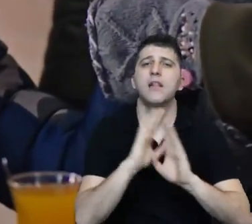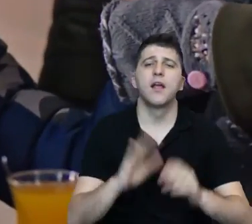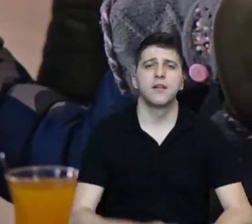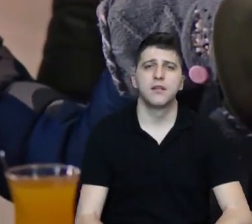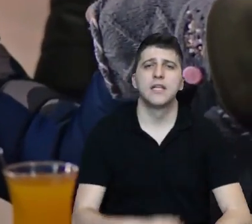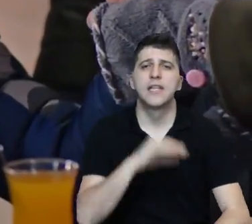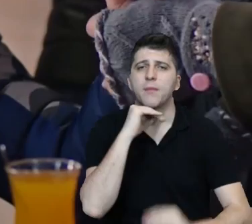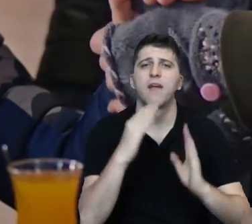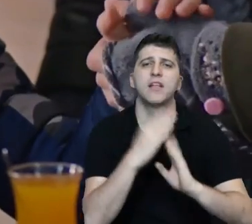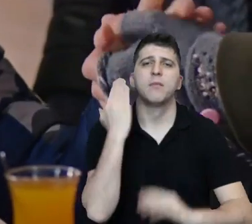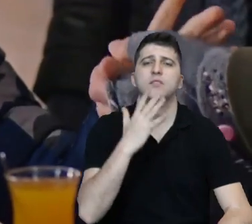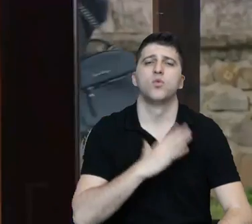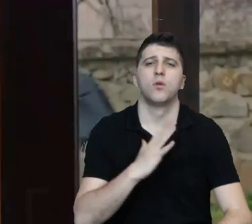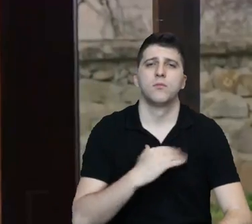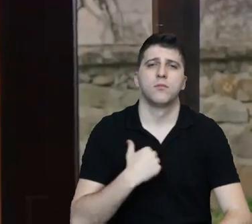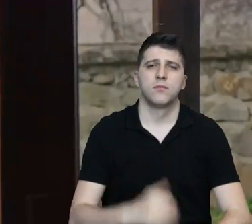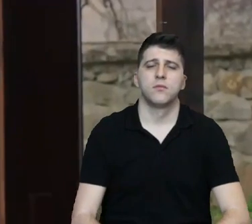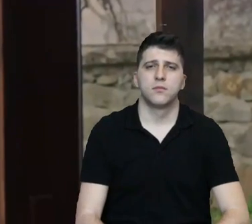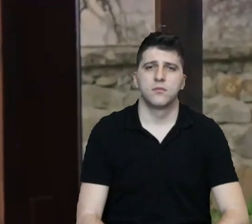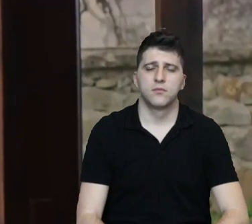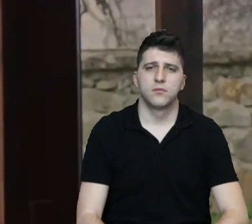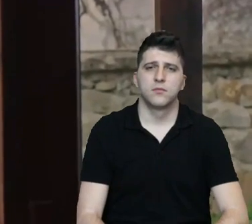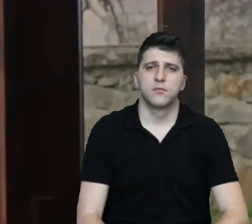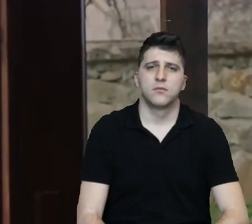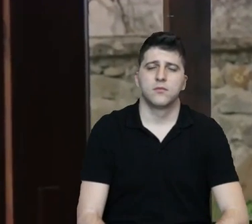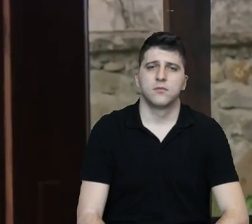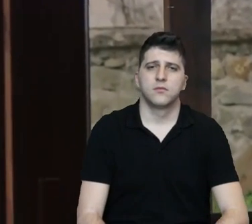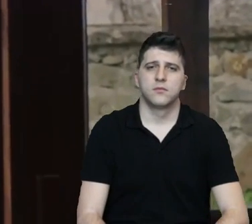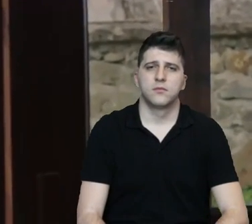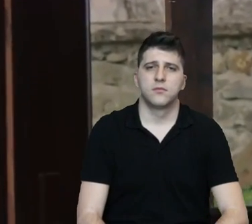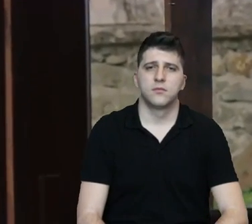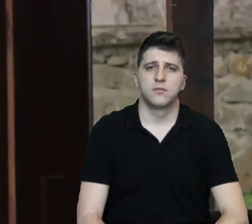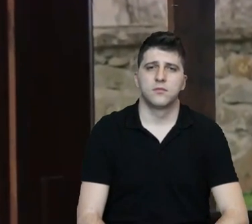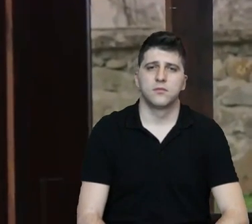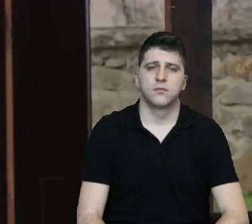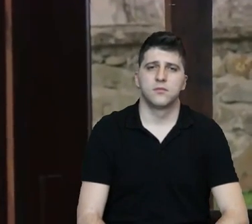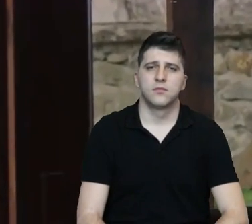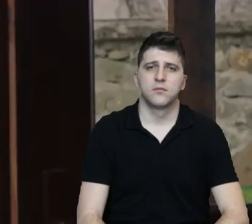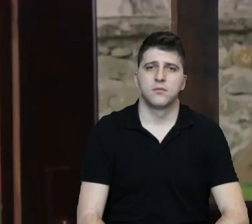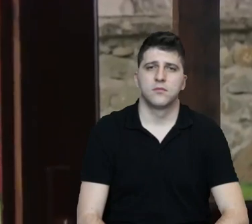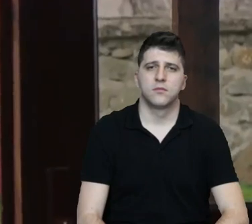değil dedemin evine gitmek istiyorum. Kapıdan geçen İbrahim'le Nalan kahveye bakarak durakladı.